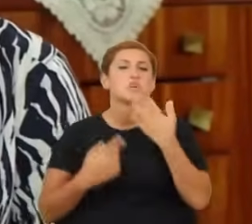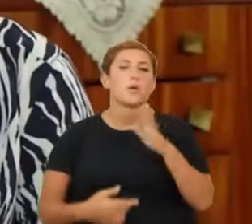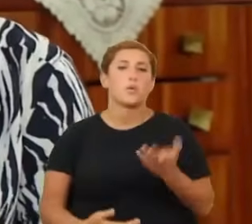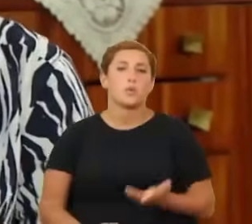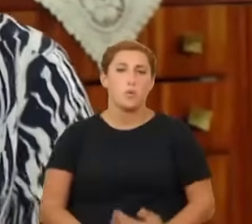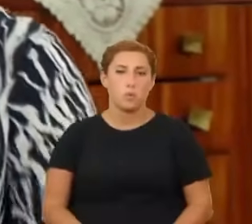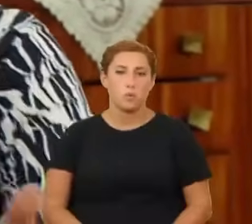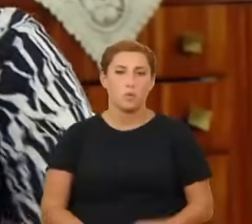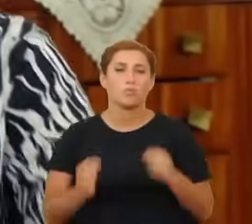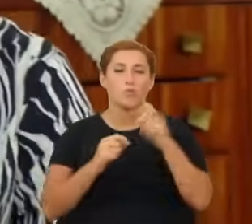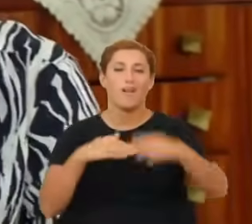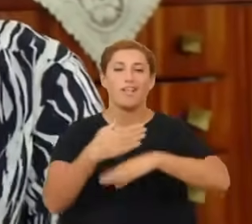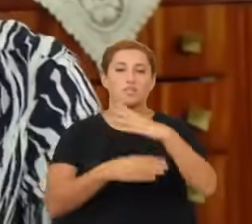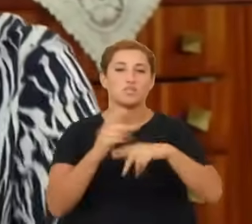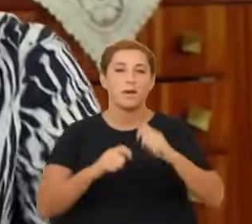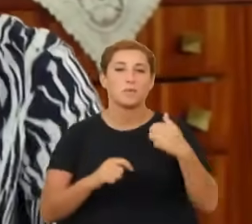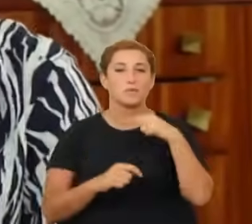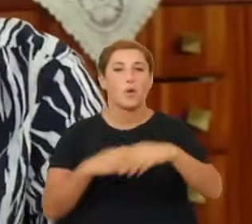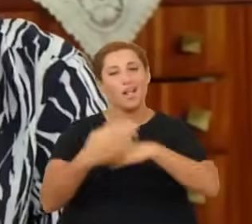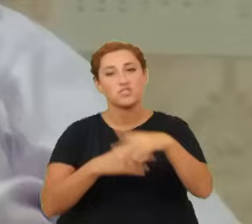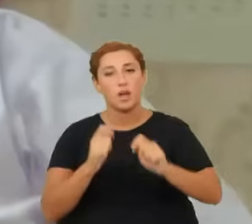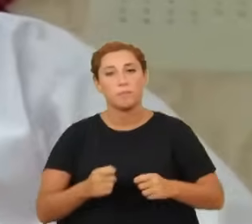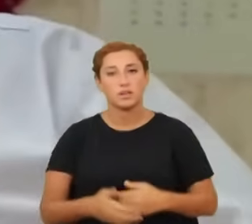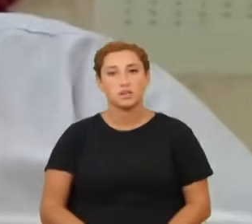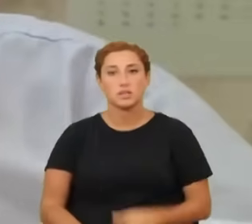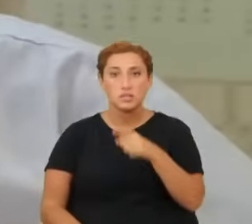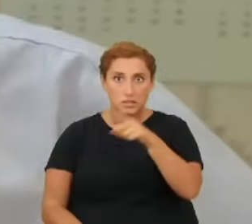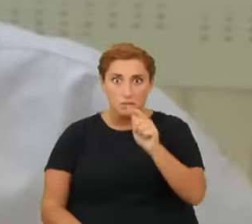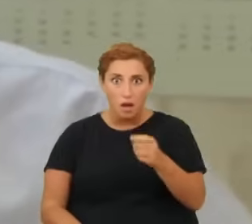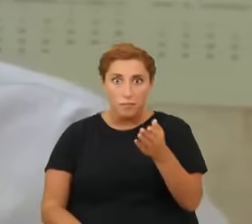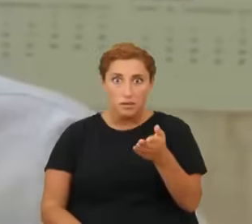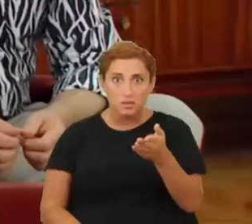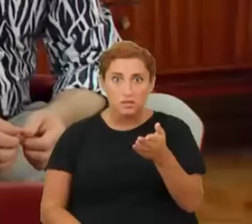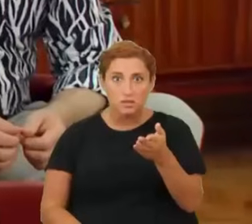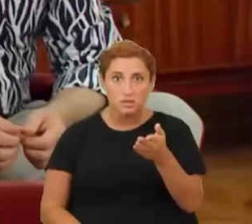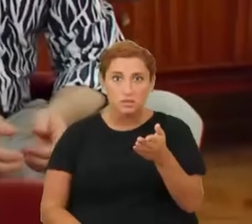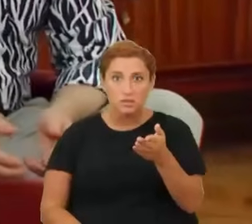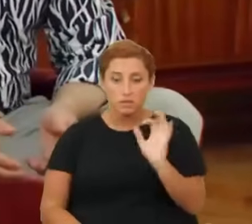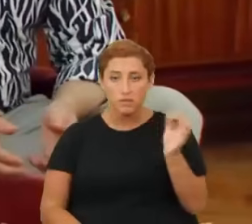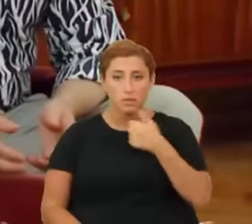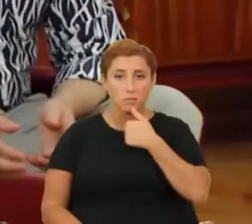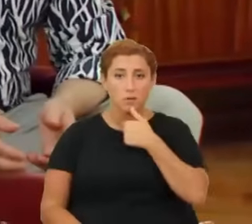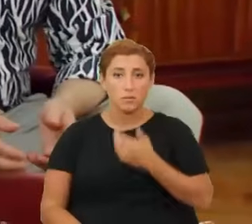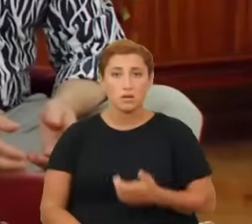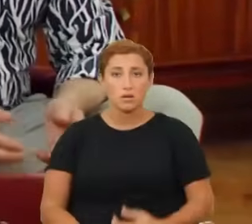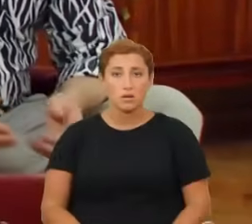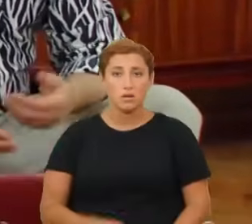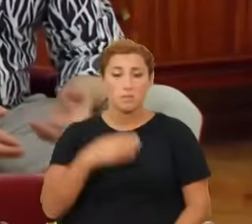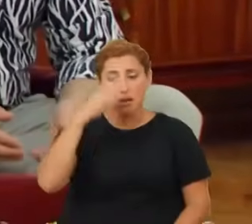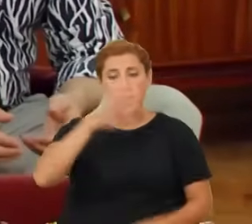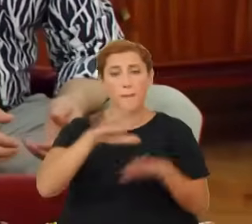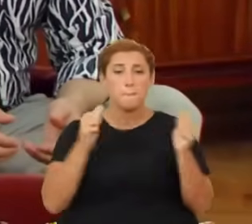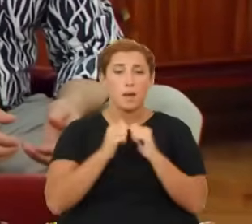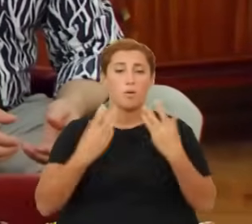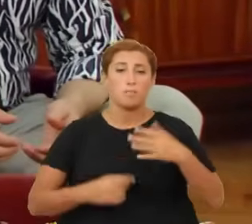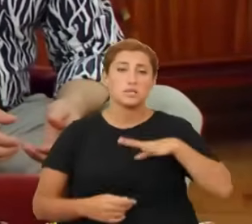yok. Butik onu alçıya aldırdı, yani biz onu alçıya aldırdık. Siz mi alçıya aldırdınız? Evet baba, bayramda hep